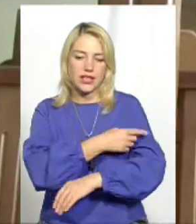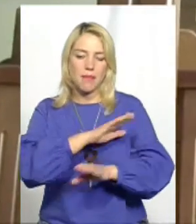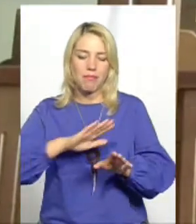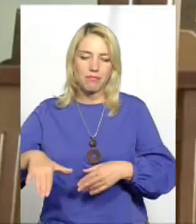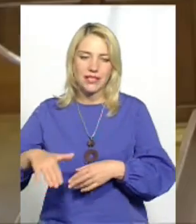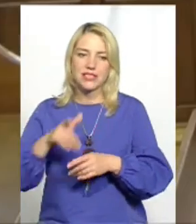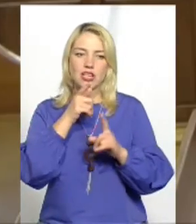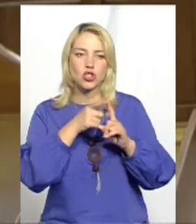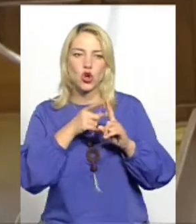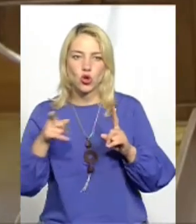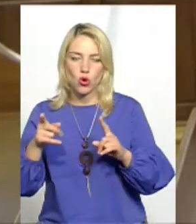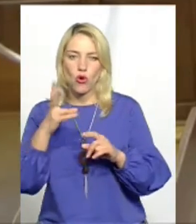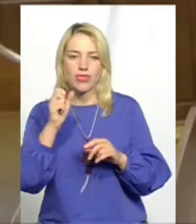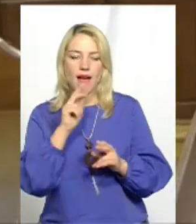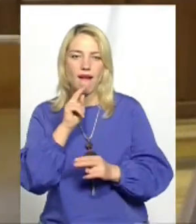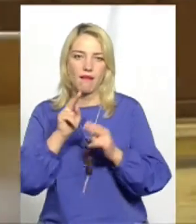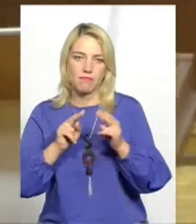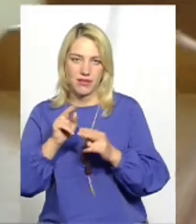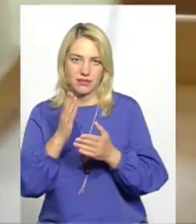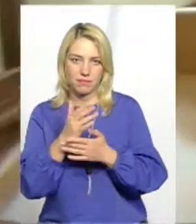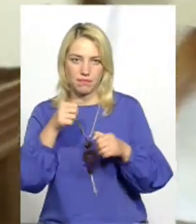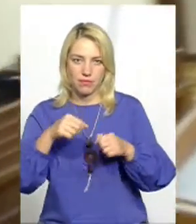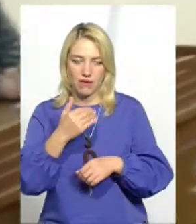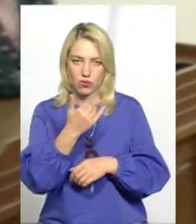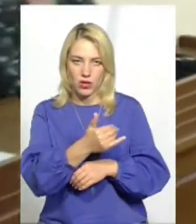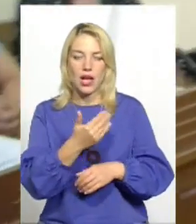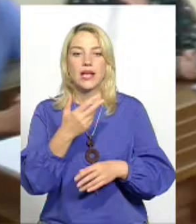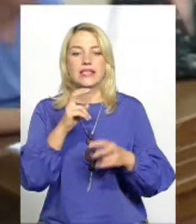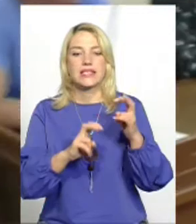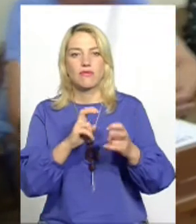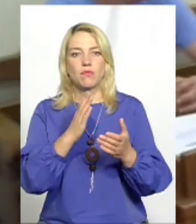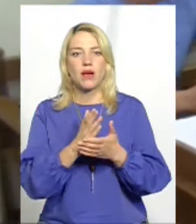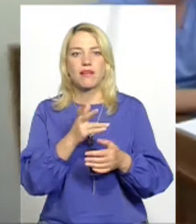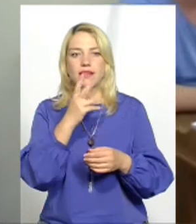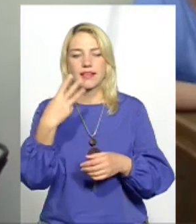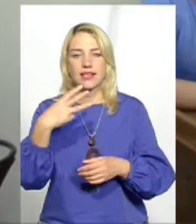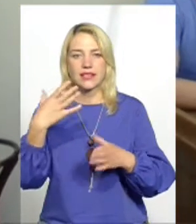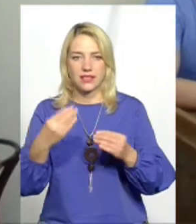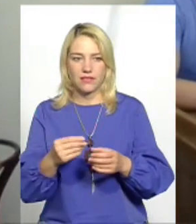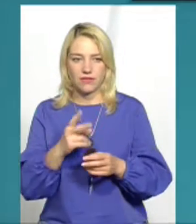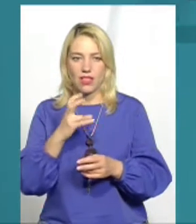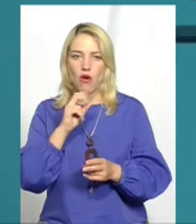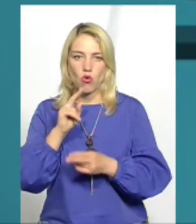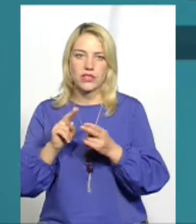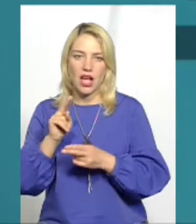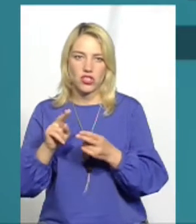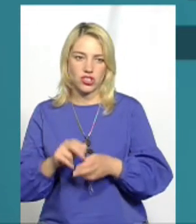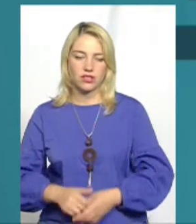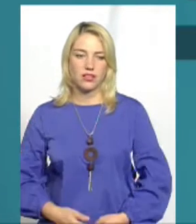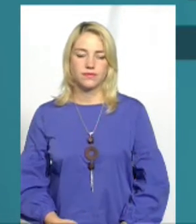апеляційної скарги. На подання апеляції представники картонно-паперової фабрики мають 30 днів.